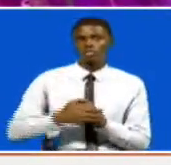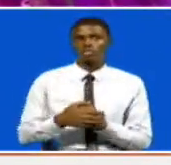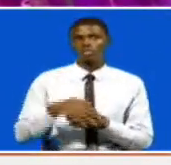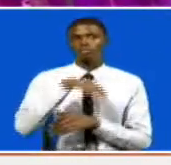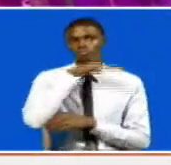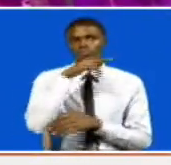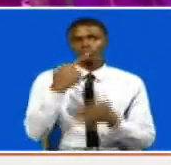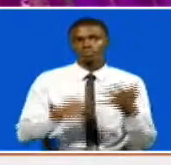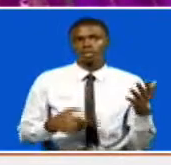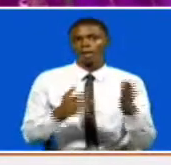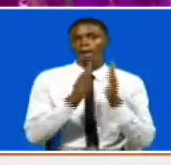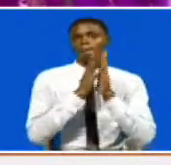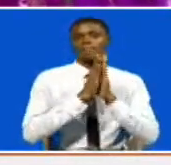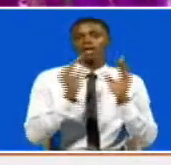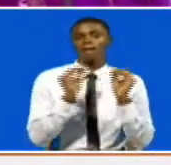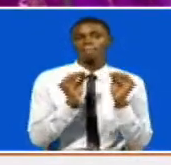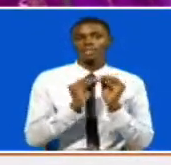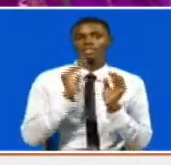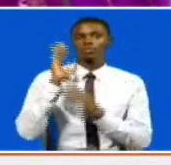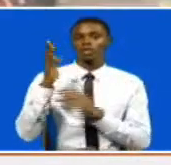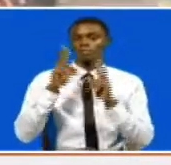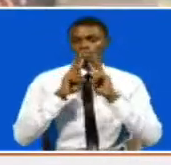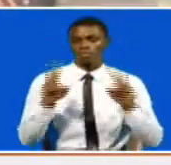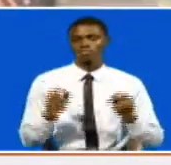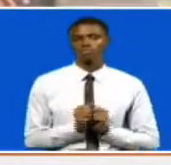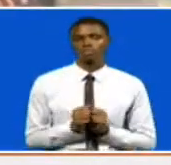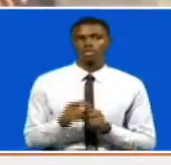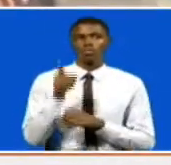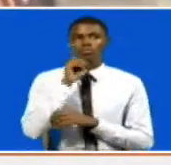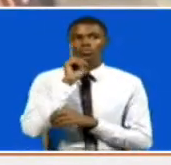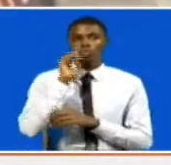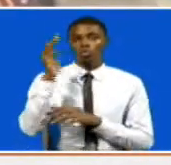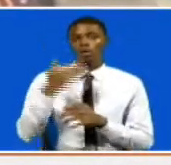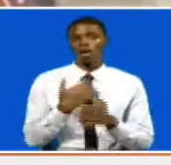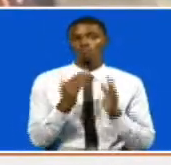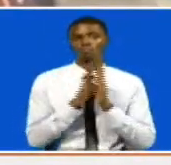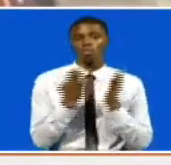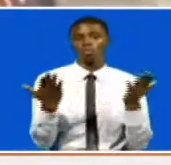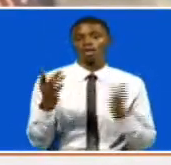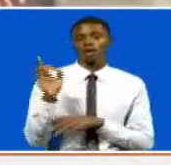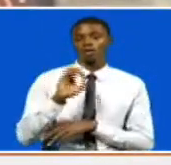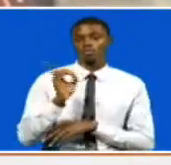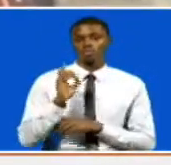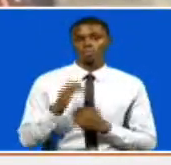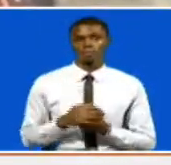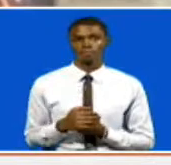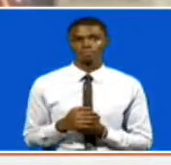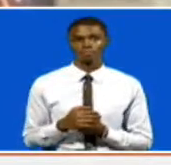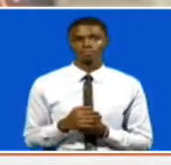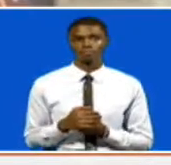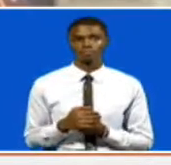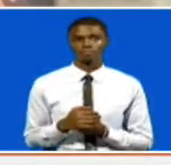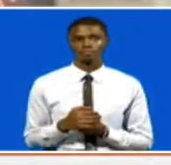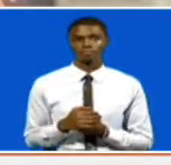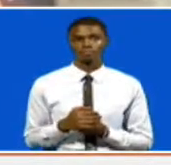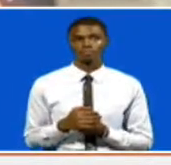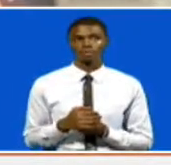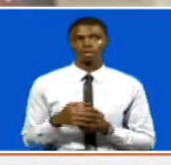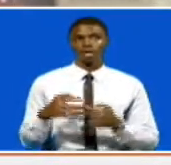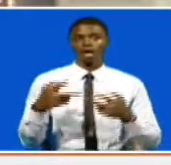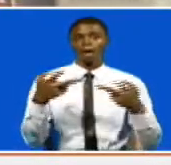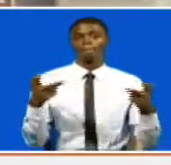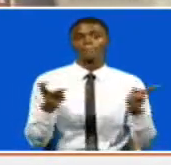the interdenominational prayer meeting will be peaceful. Kesho tutakuwa na maombi kule Nairobi. Kule pale